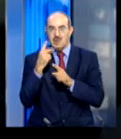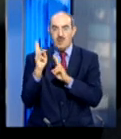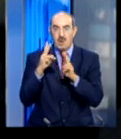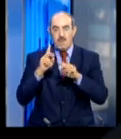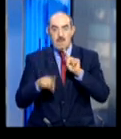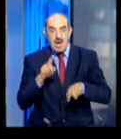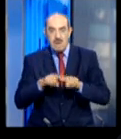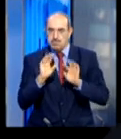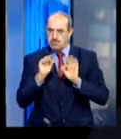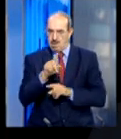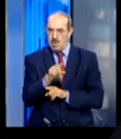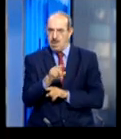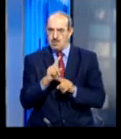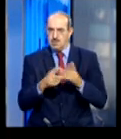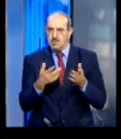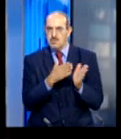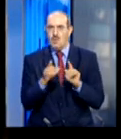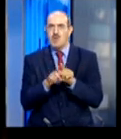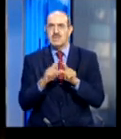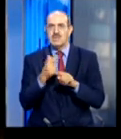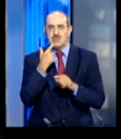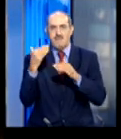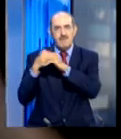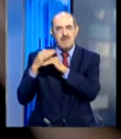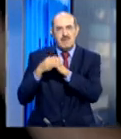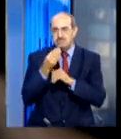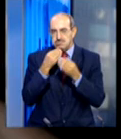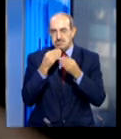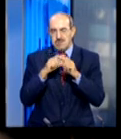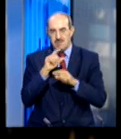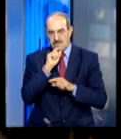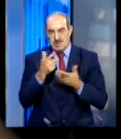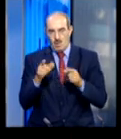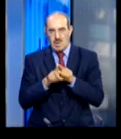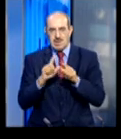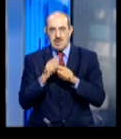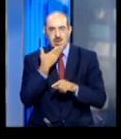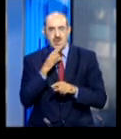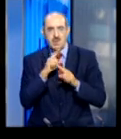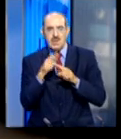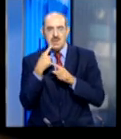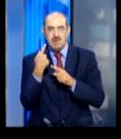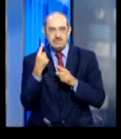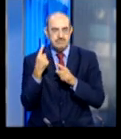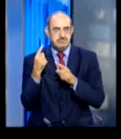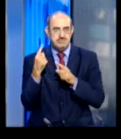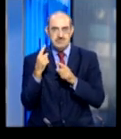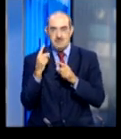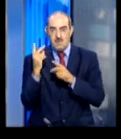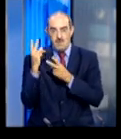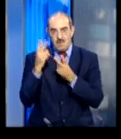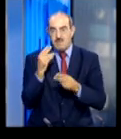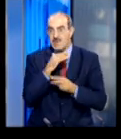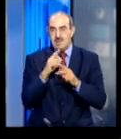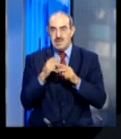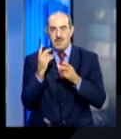موك دموايا. أخي كنت توالي مابقاش مشى في 6 العشاء أرثورة مازال خسارة. الحمد لله فات وساد لي بومبي وساد لي